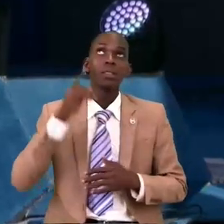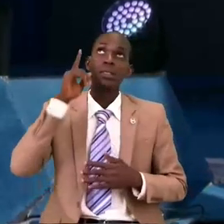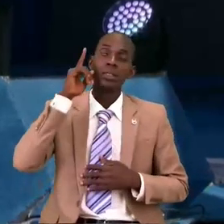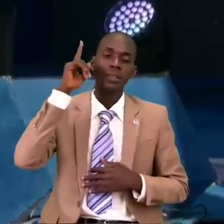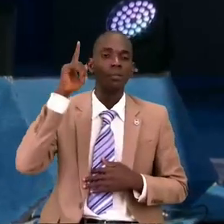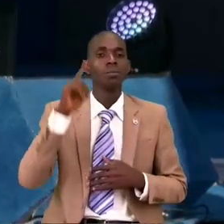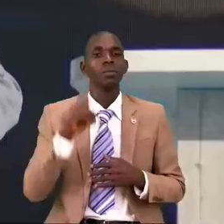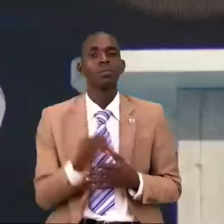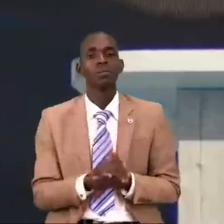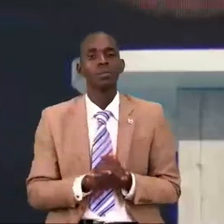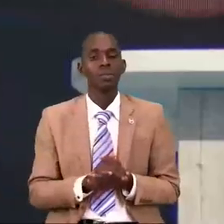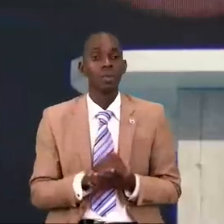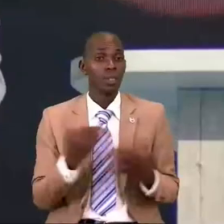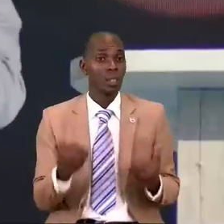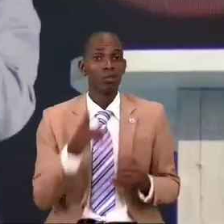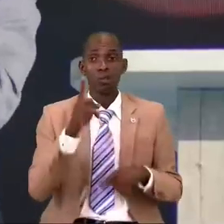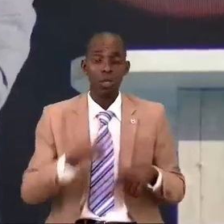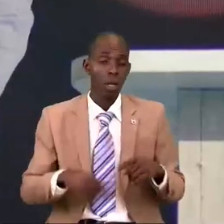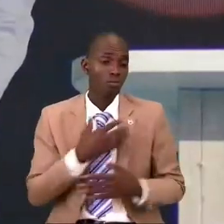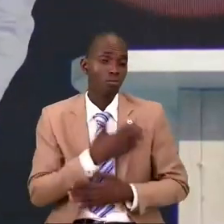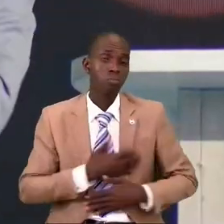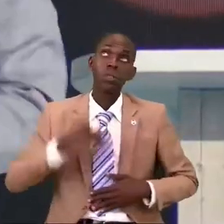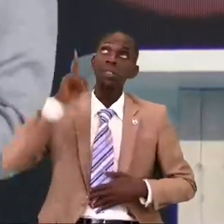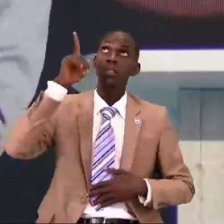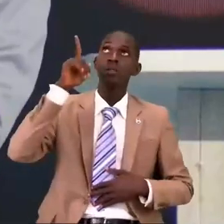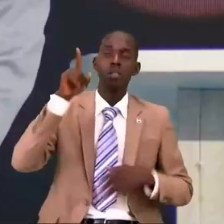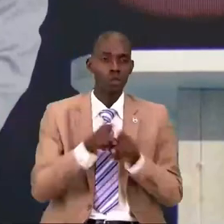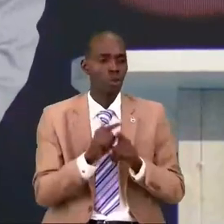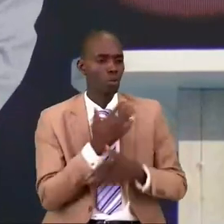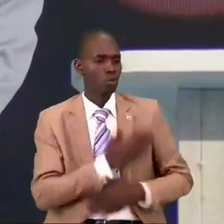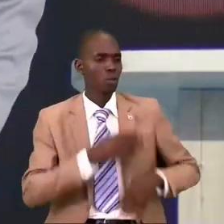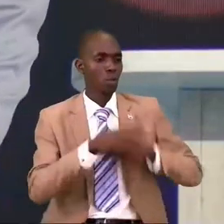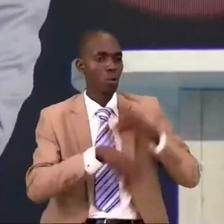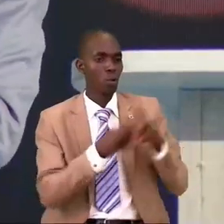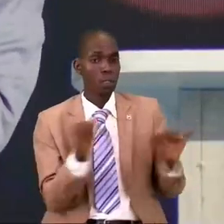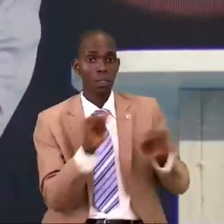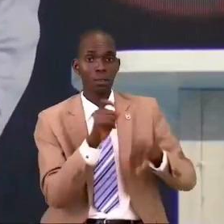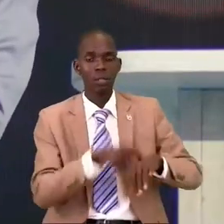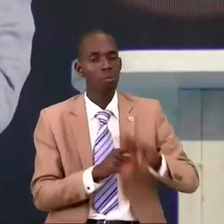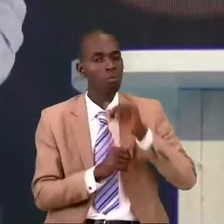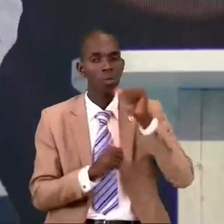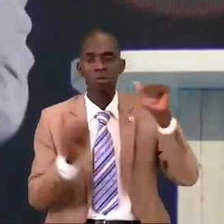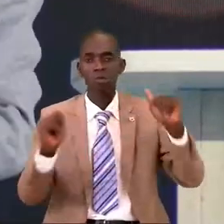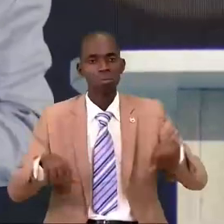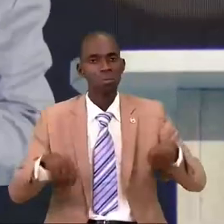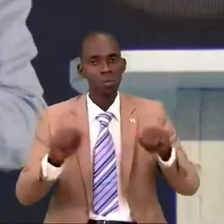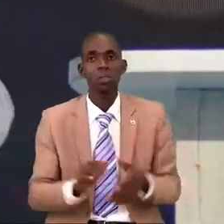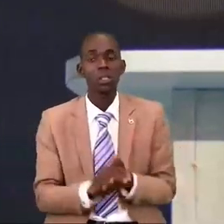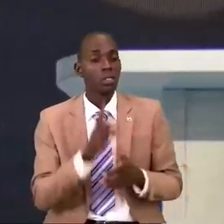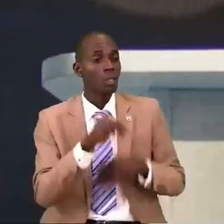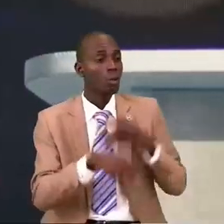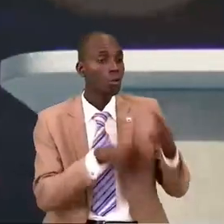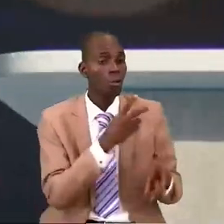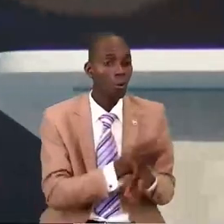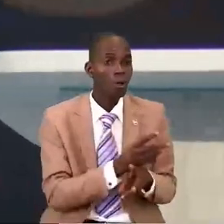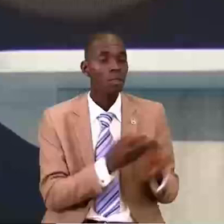tu vas pas plaire au Seigneur, plaire au monde au même moment. Le monde a plusieurs types de musique. Et si tu danses à la musique de telle